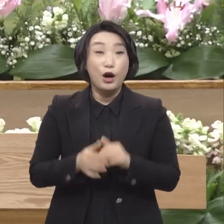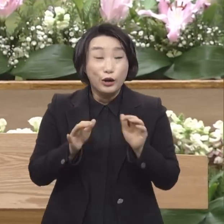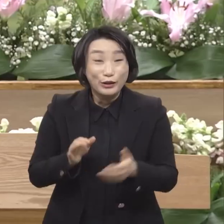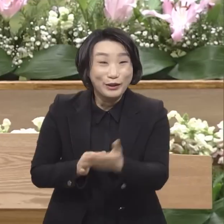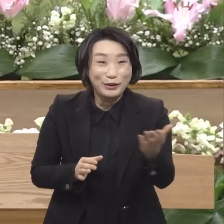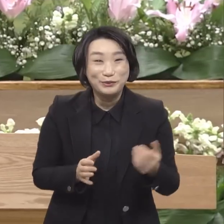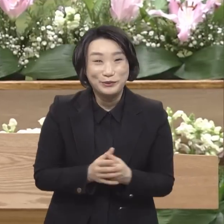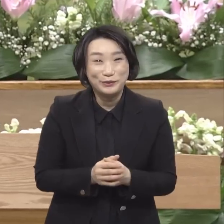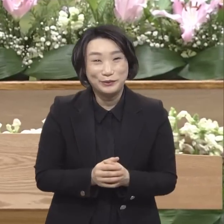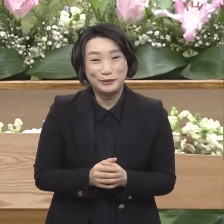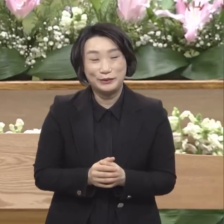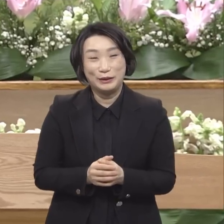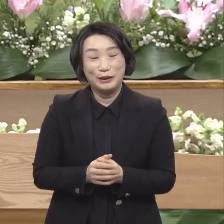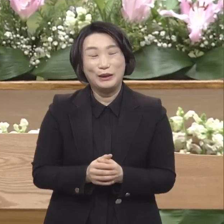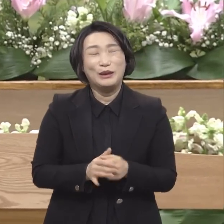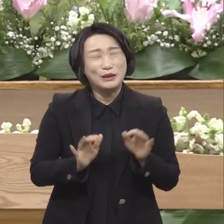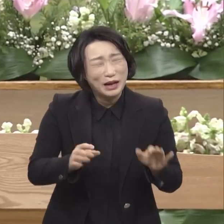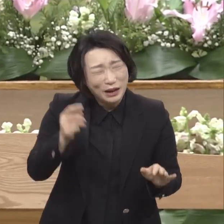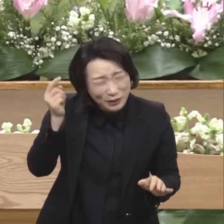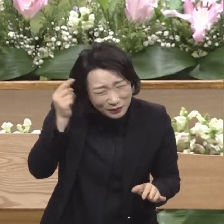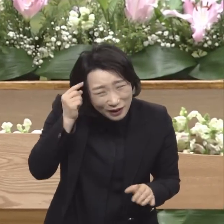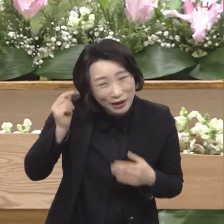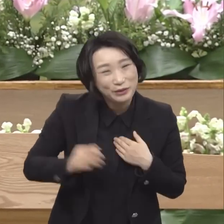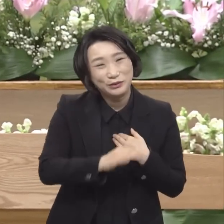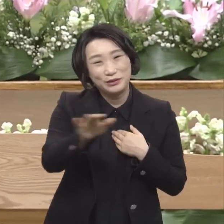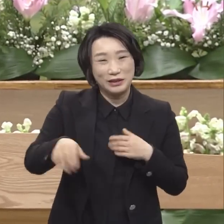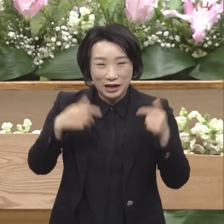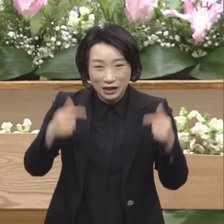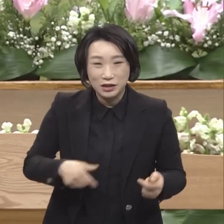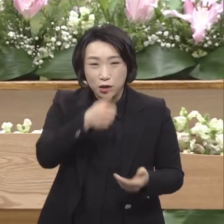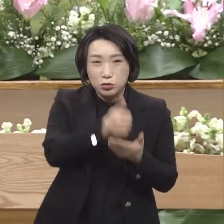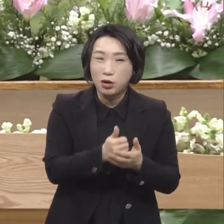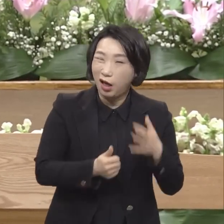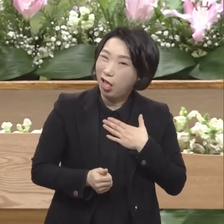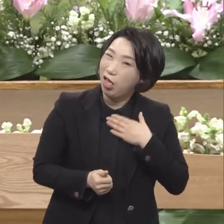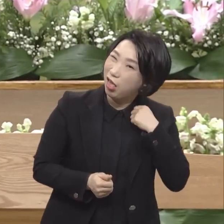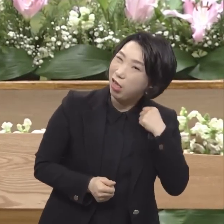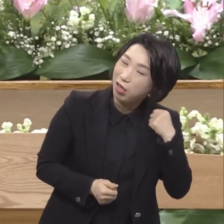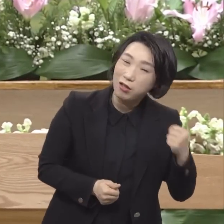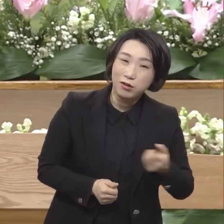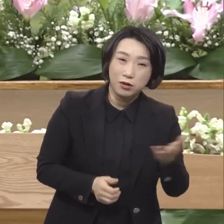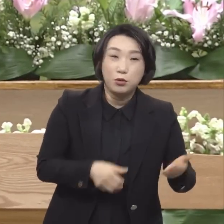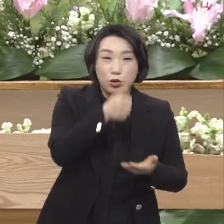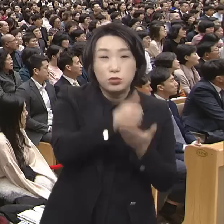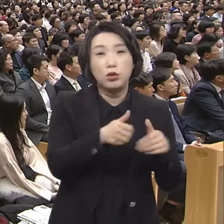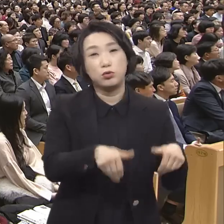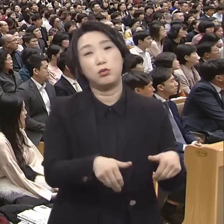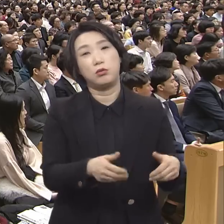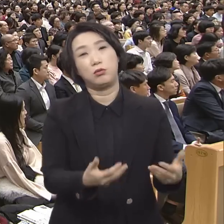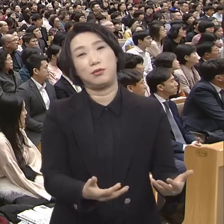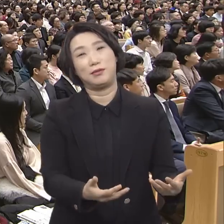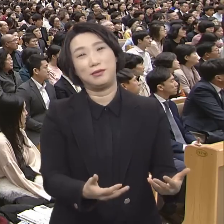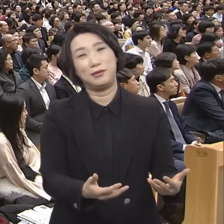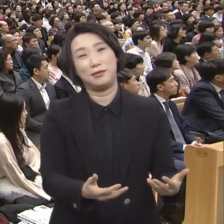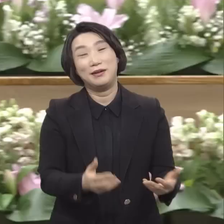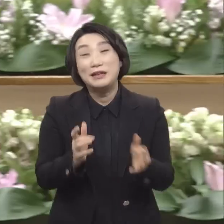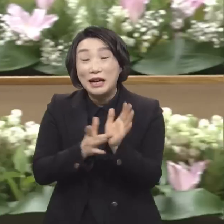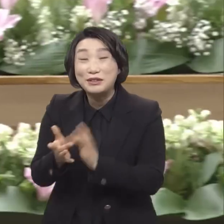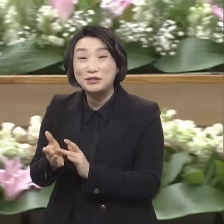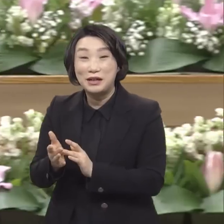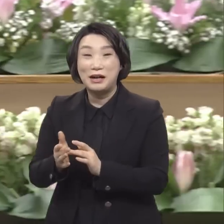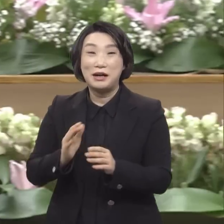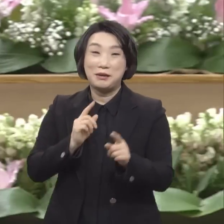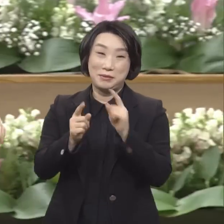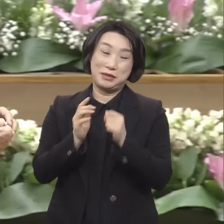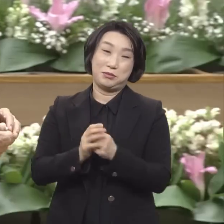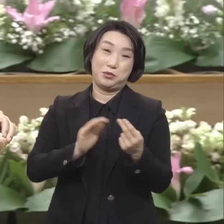그런데 어째서 우리는 항상 죄에 걸려 있어서 죄의 종이 되어 있나? 예수께서